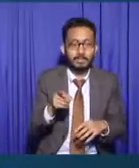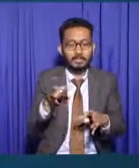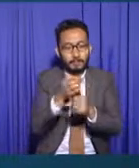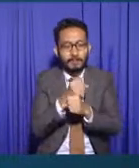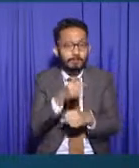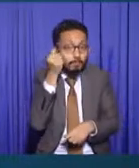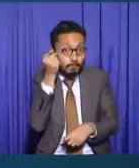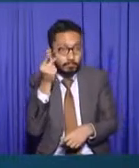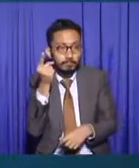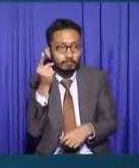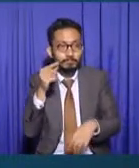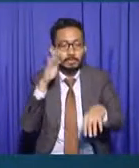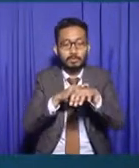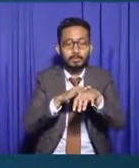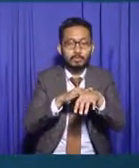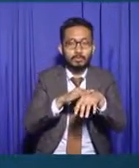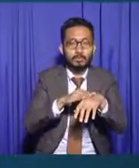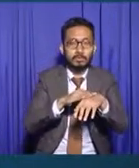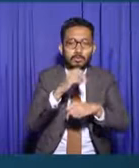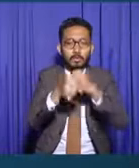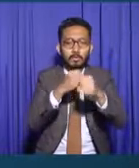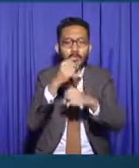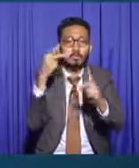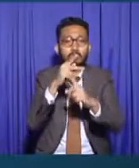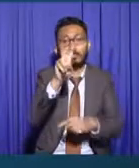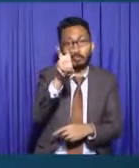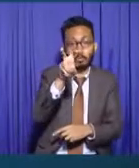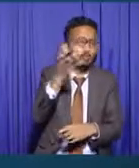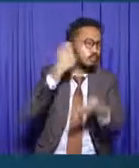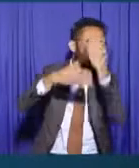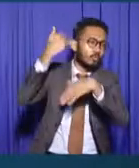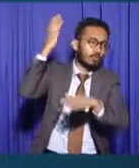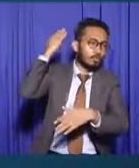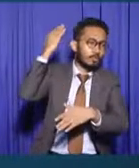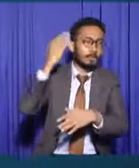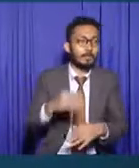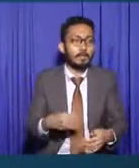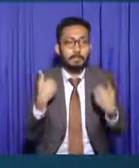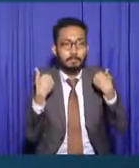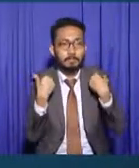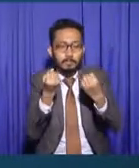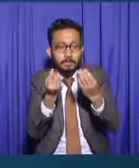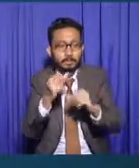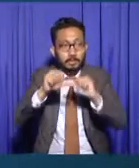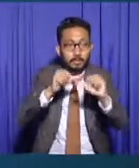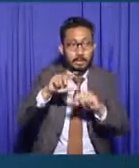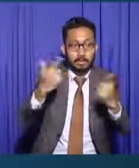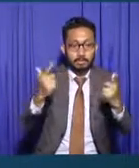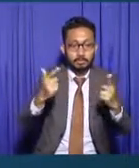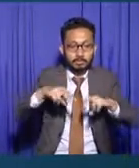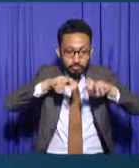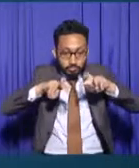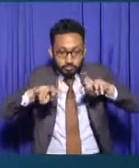padi kurun kedua Pulau apabila beberapa saintis lain mulai mengkaji bidang yang